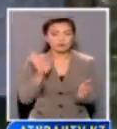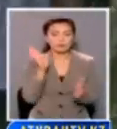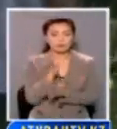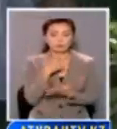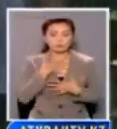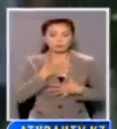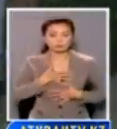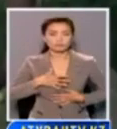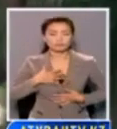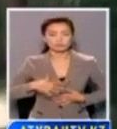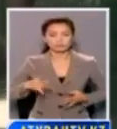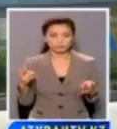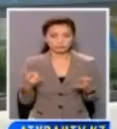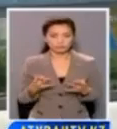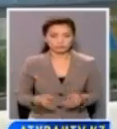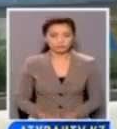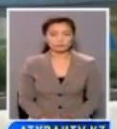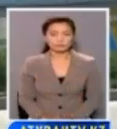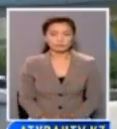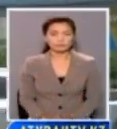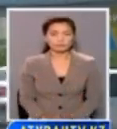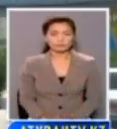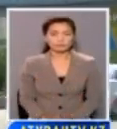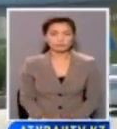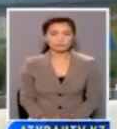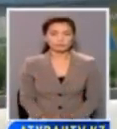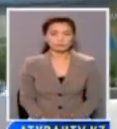әзірге лас ауаны жұта тұруға тура келеді. Гүлфани Ерсайын, Атырау арнасы.